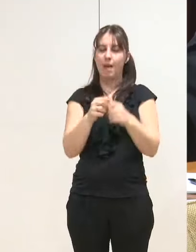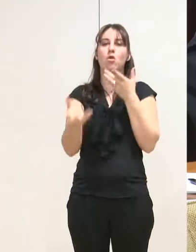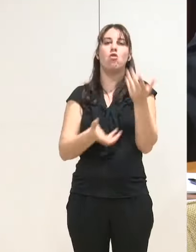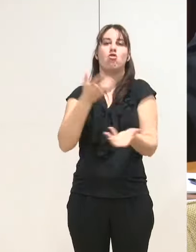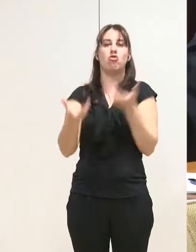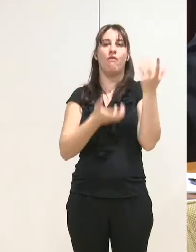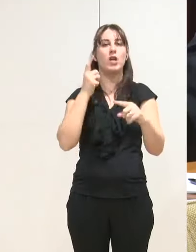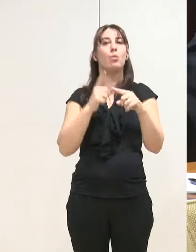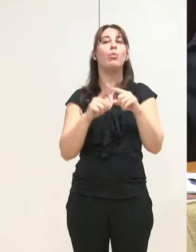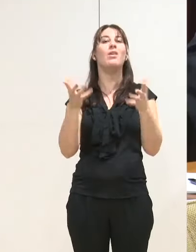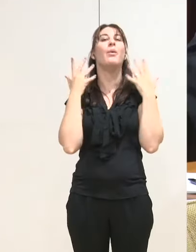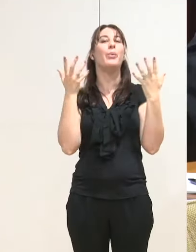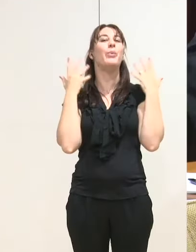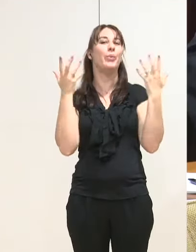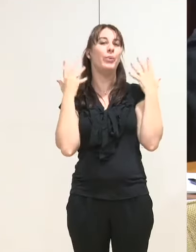le